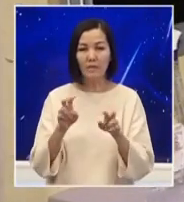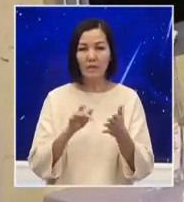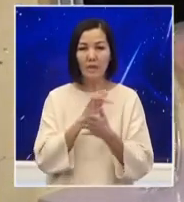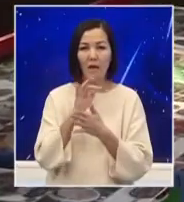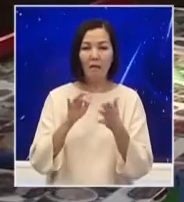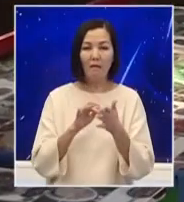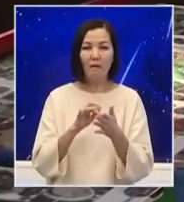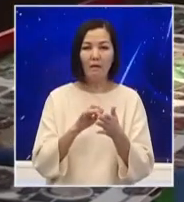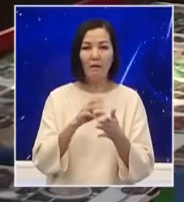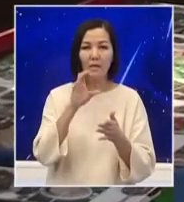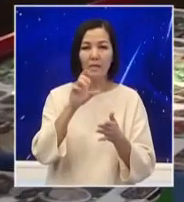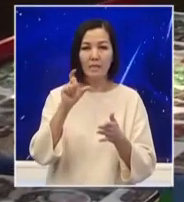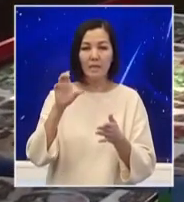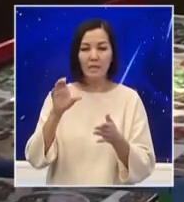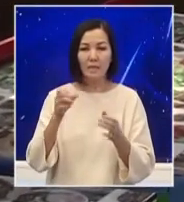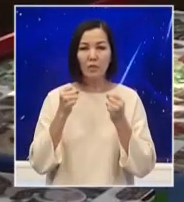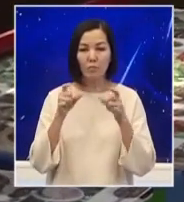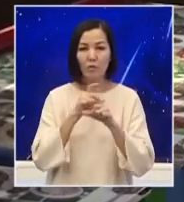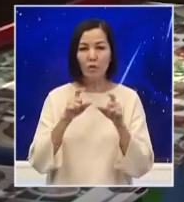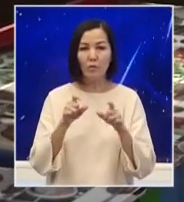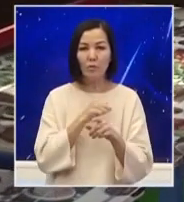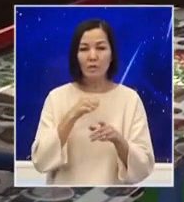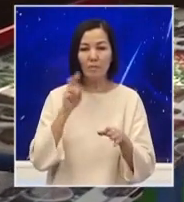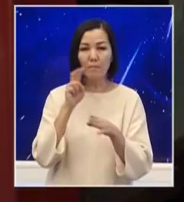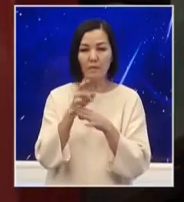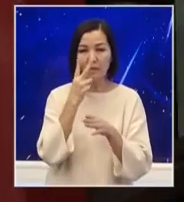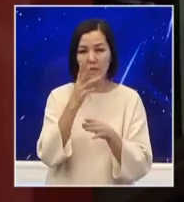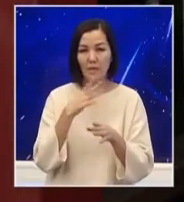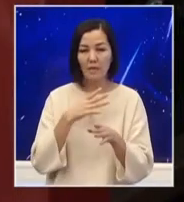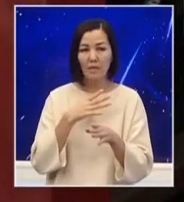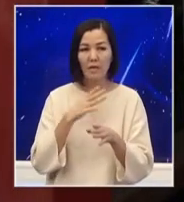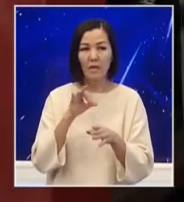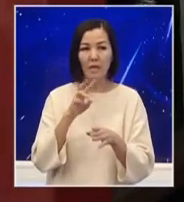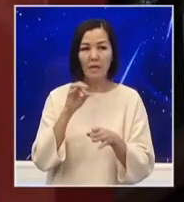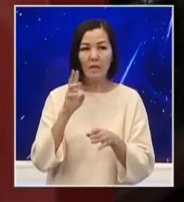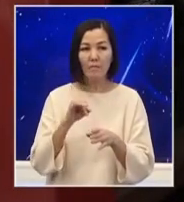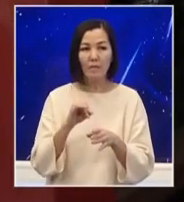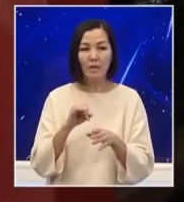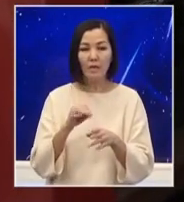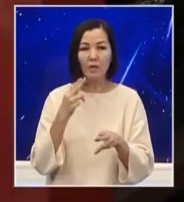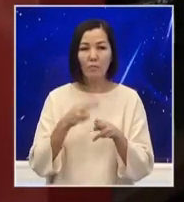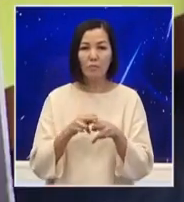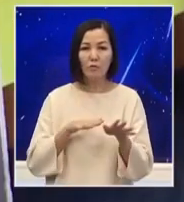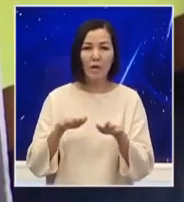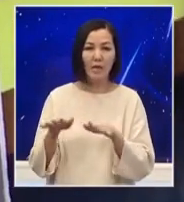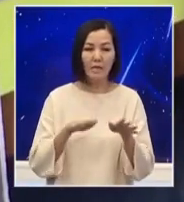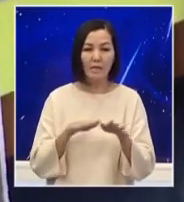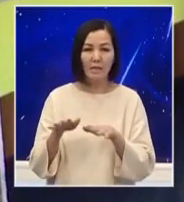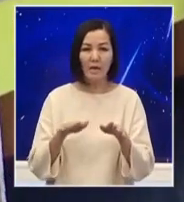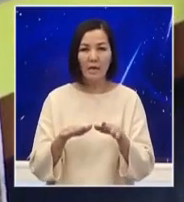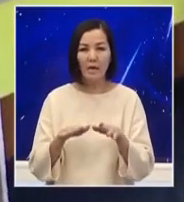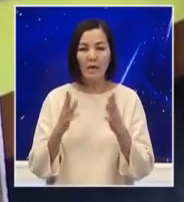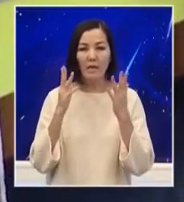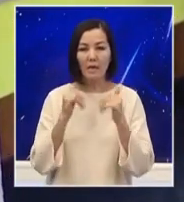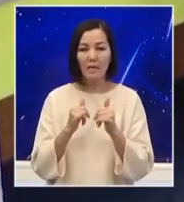бас мемлекеттік санитарлық дәрігері спорттық нысанға арнай ат басын бұрыпты. Ермек Әсемқұлов мұз айдынындағы адамдар саны мен